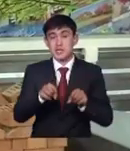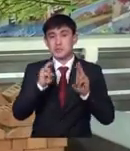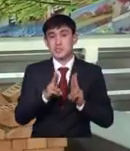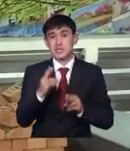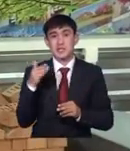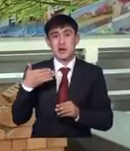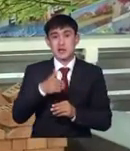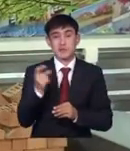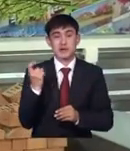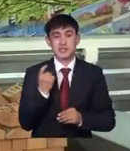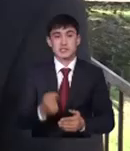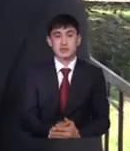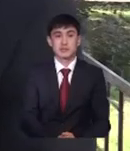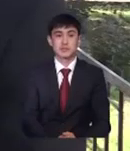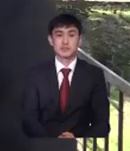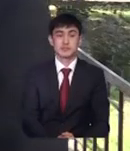рыбного